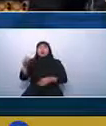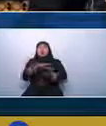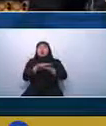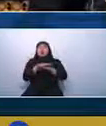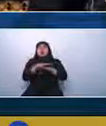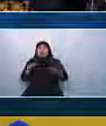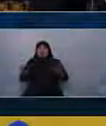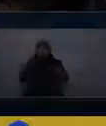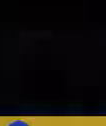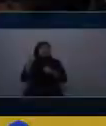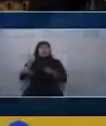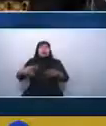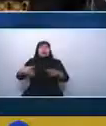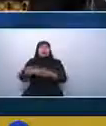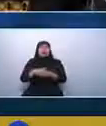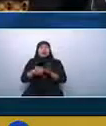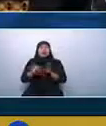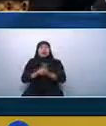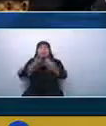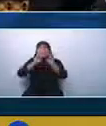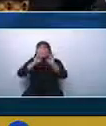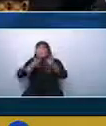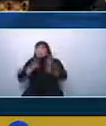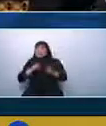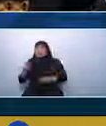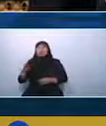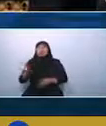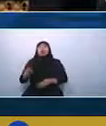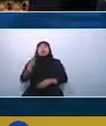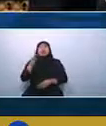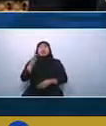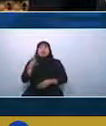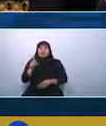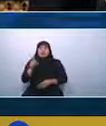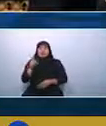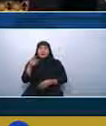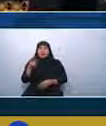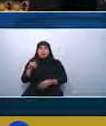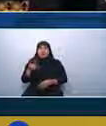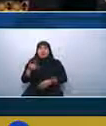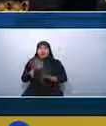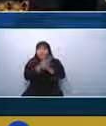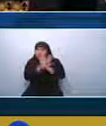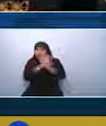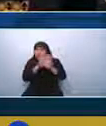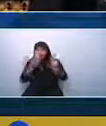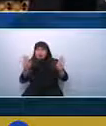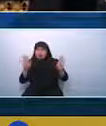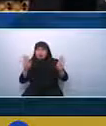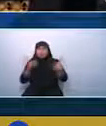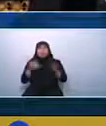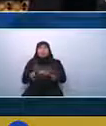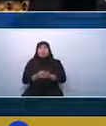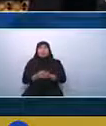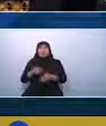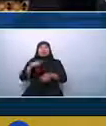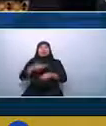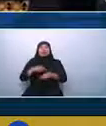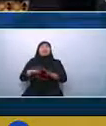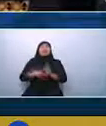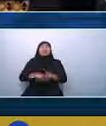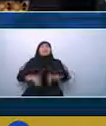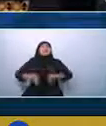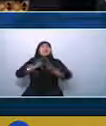berturut-turut. Mahkamah Agung telah berhasil menorehkan prestasi di mana sebanyak 85 satuan kerja berhasil